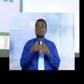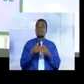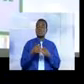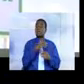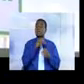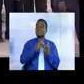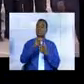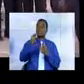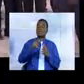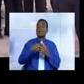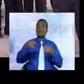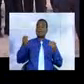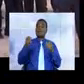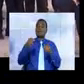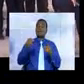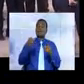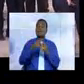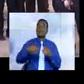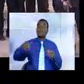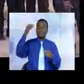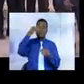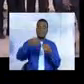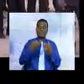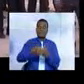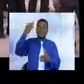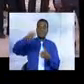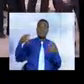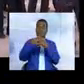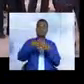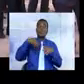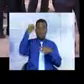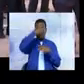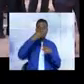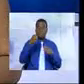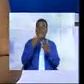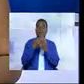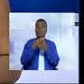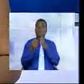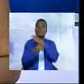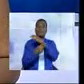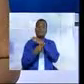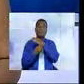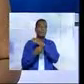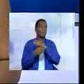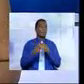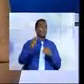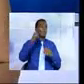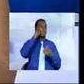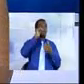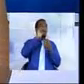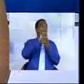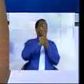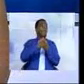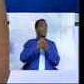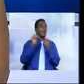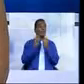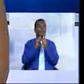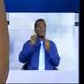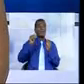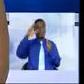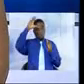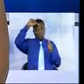Et cela grâce au financement de l'Union européenne et la Banque mondiale. La première dame, toujours aux côtés de son